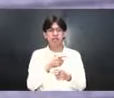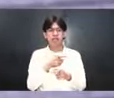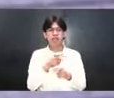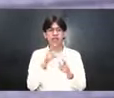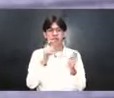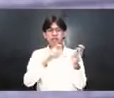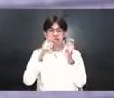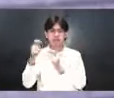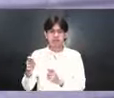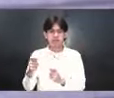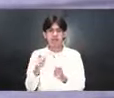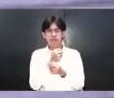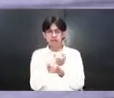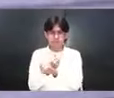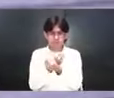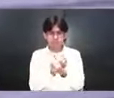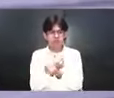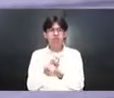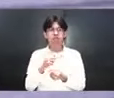mga alipin doon.